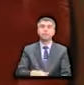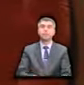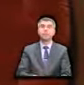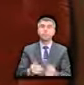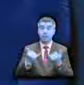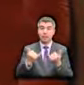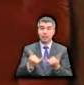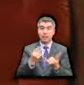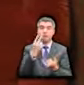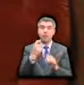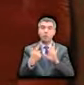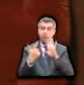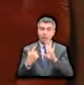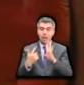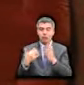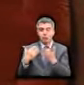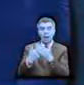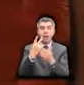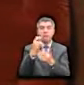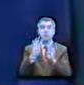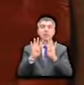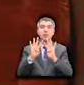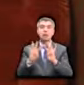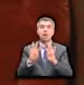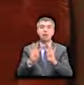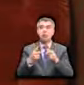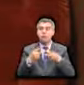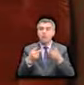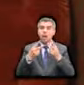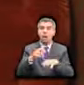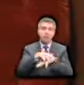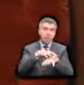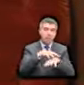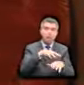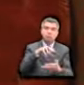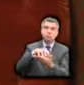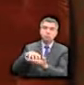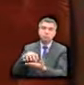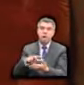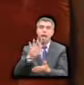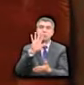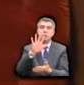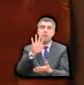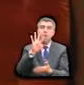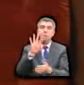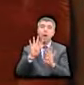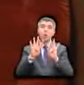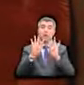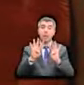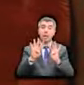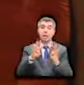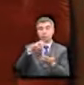الحالي 2017-2018 بمختلف عمليات وأقاليم المملكة يتوفر على 584